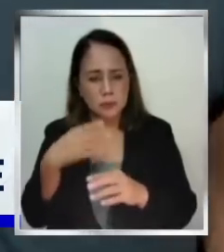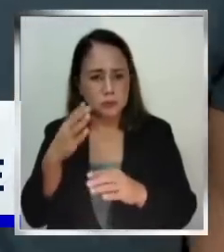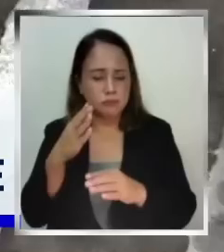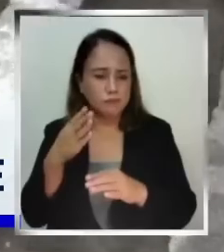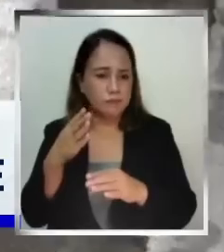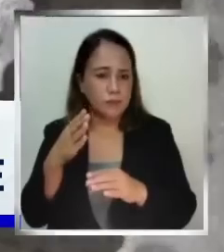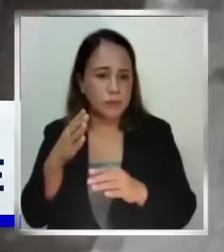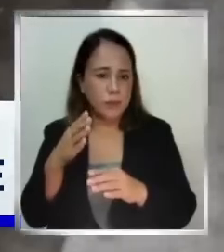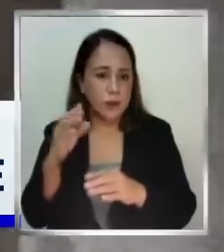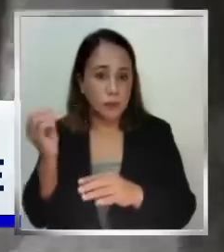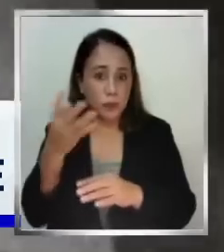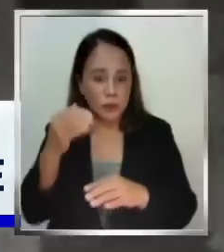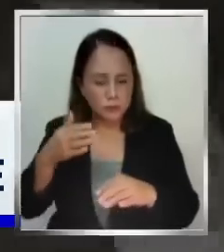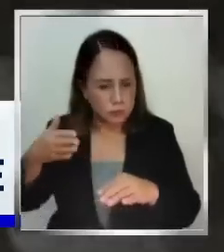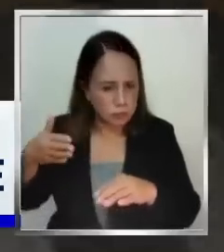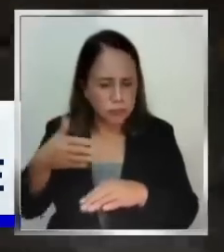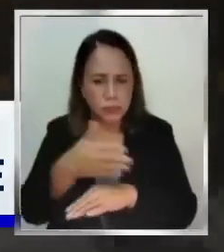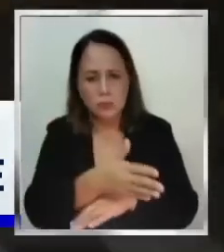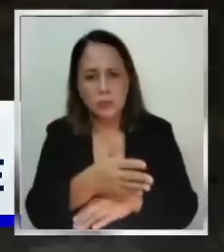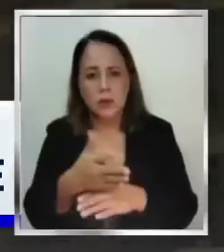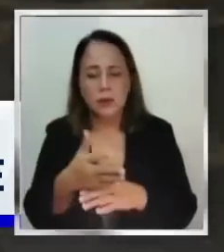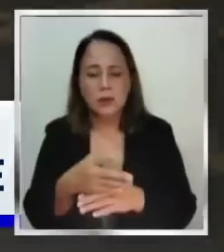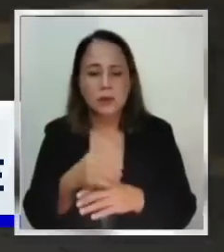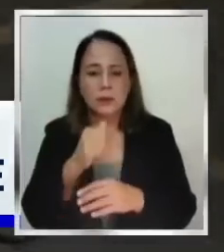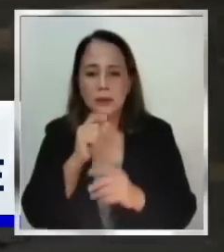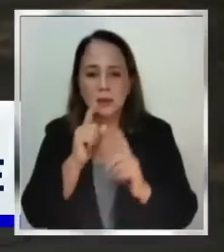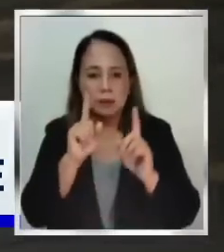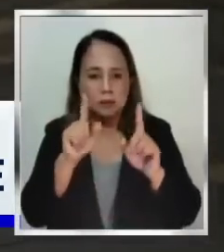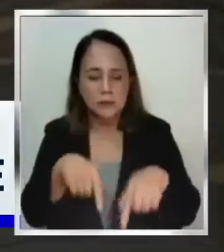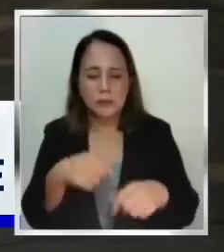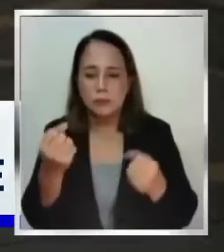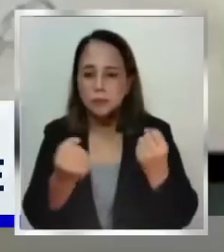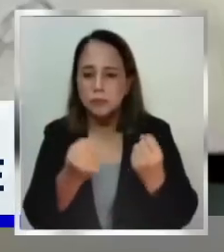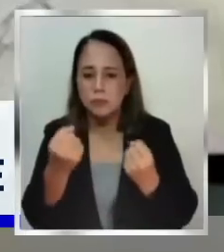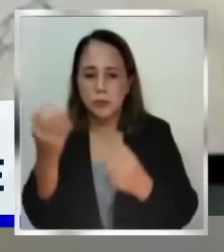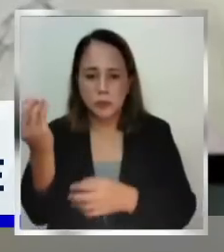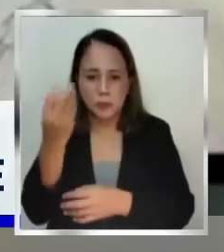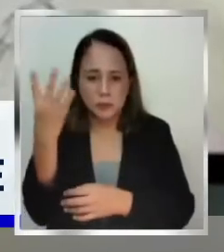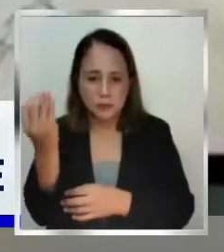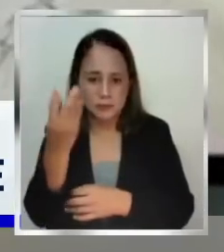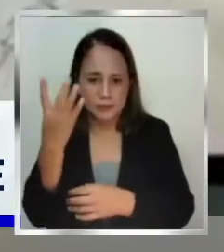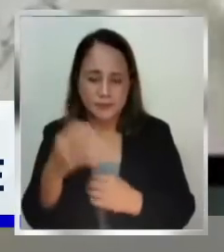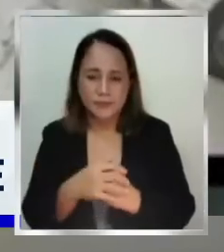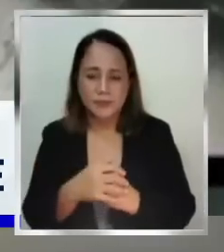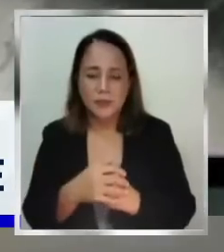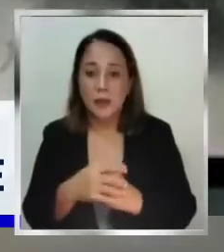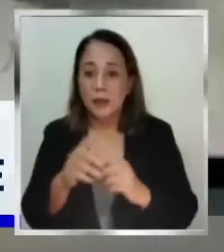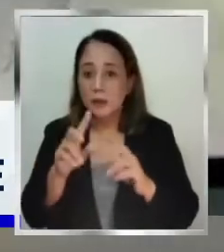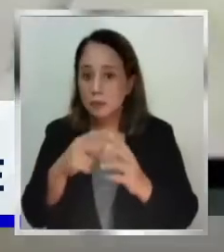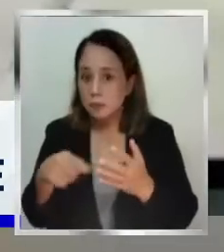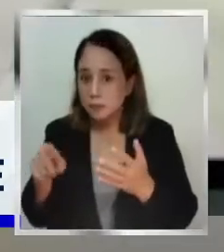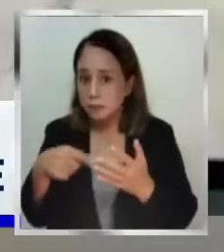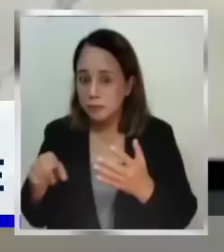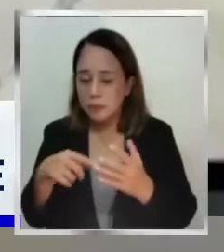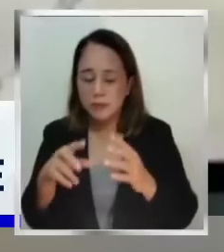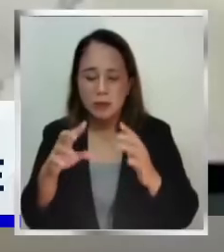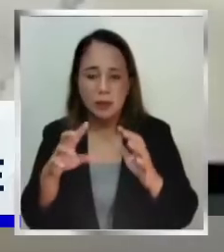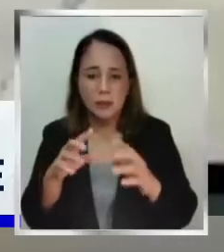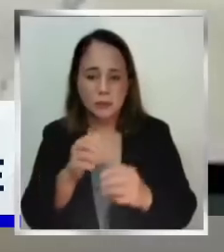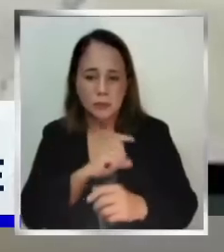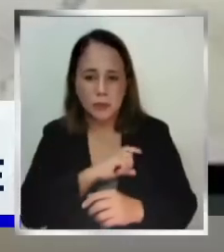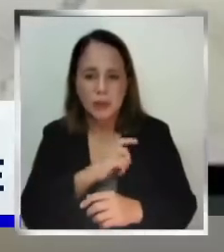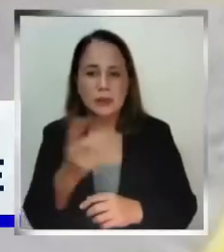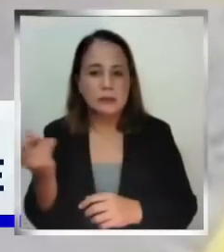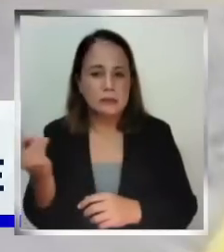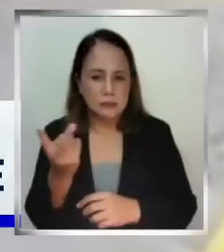dulo. Tumanggi namang magbigay ng pahayag ang driver ng ambulansya. Sa investigasyon ng pulisya, parehong may mali ang